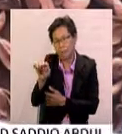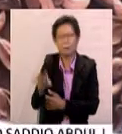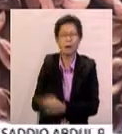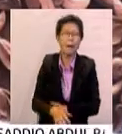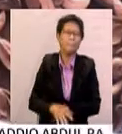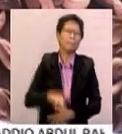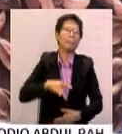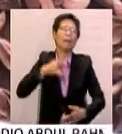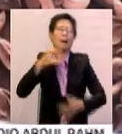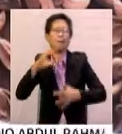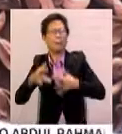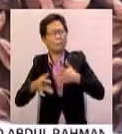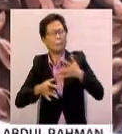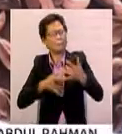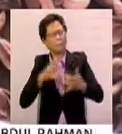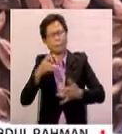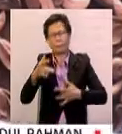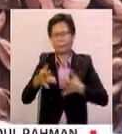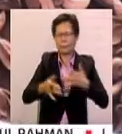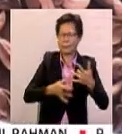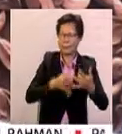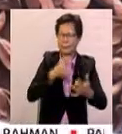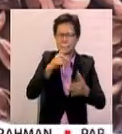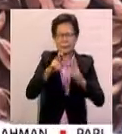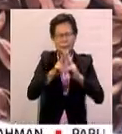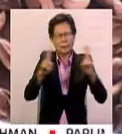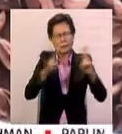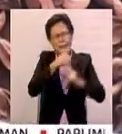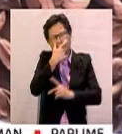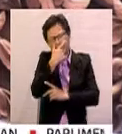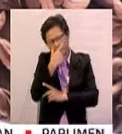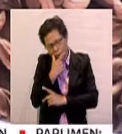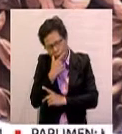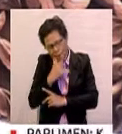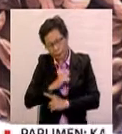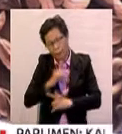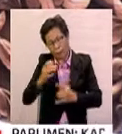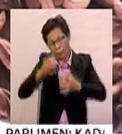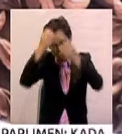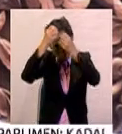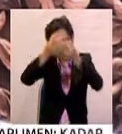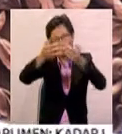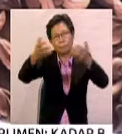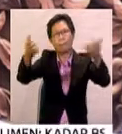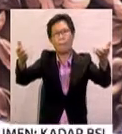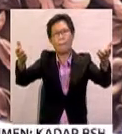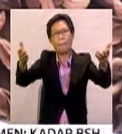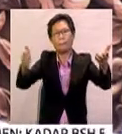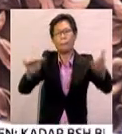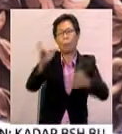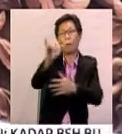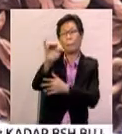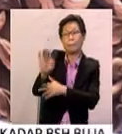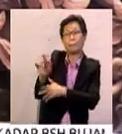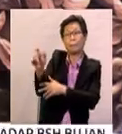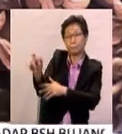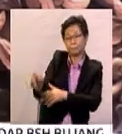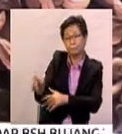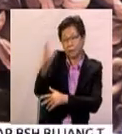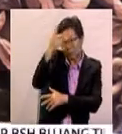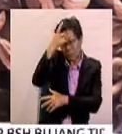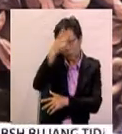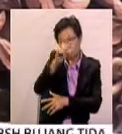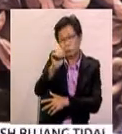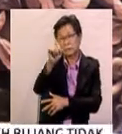Dengan perasaan yang amat duka cita dan sedih, ingin saya memaklumkan bahawa Yang Berhormat Dato'